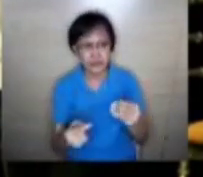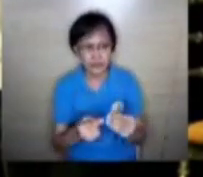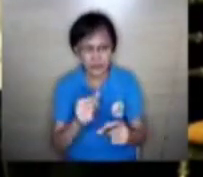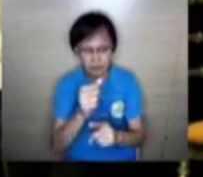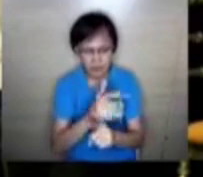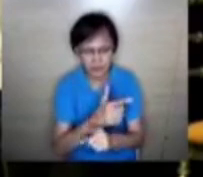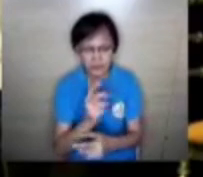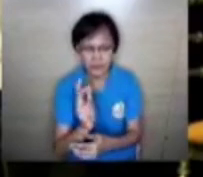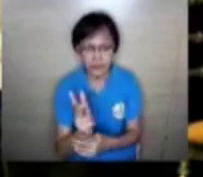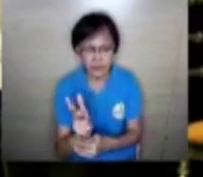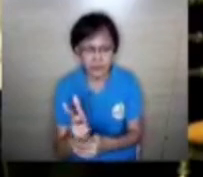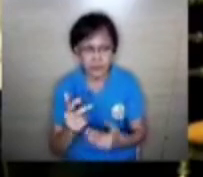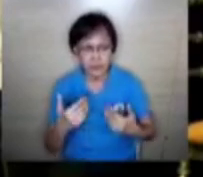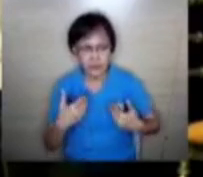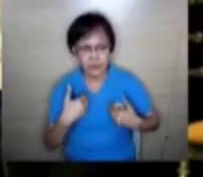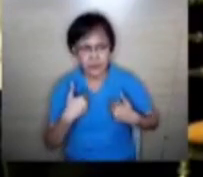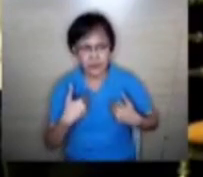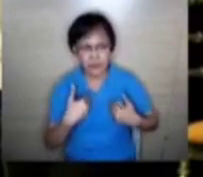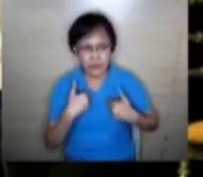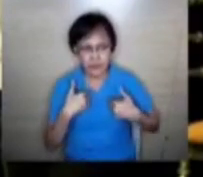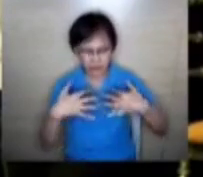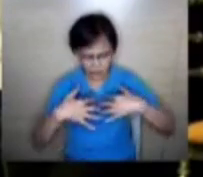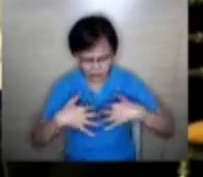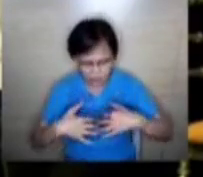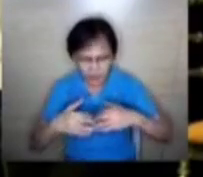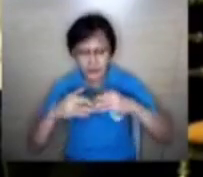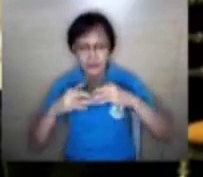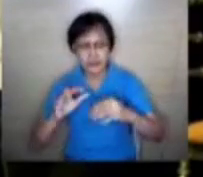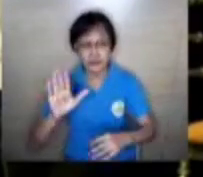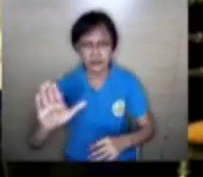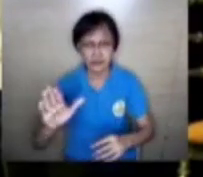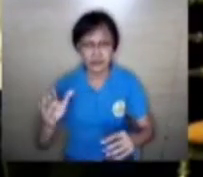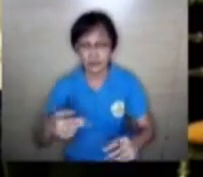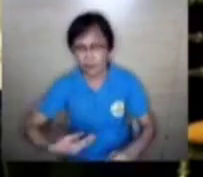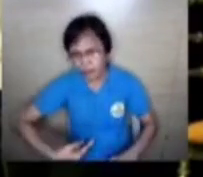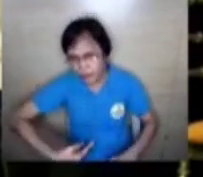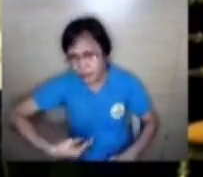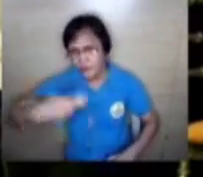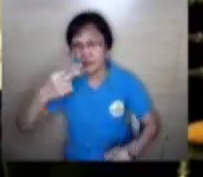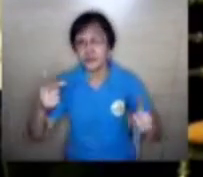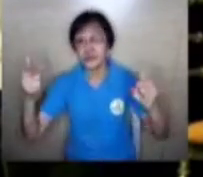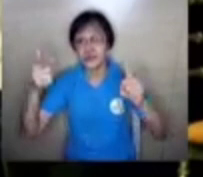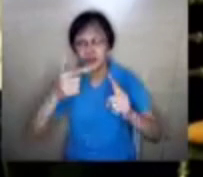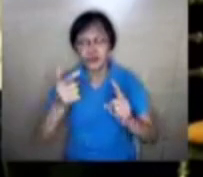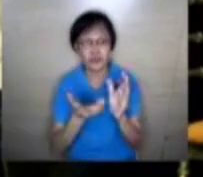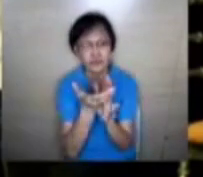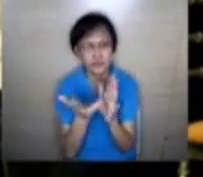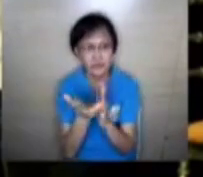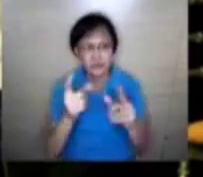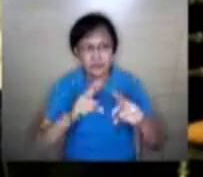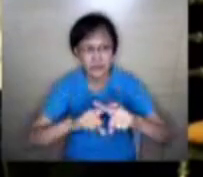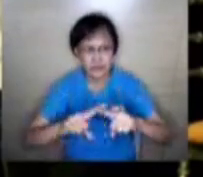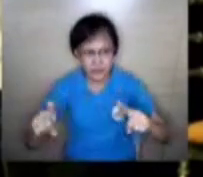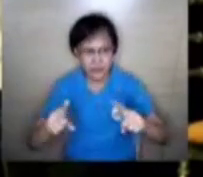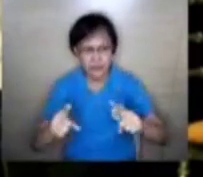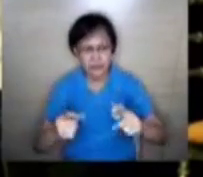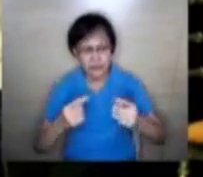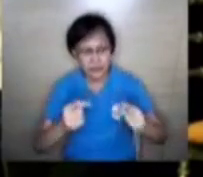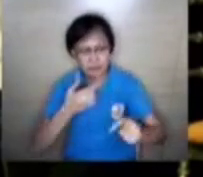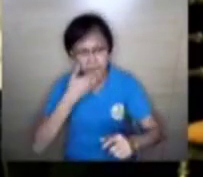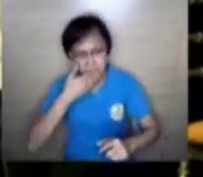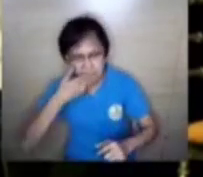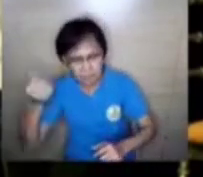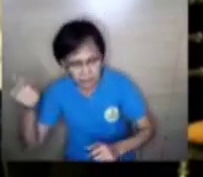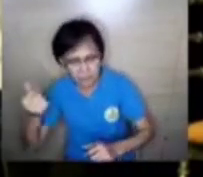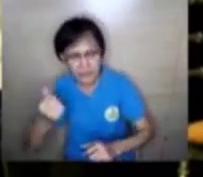30 ng Hunyo 2019, matayog ang ating mga hangarin para sa lungsod Pasig. Ngunit isinusulong natin ng